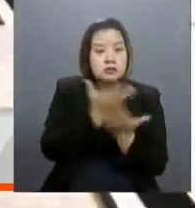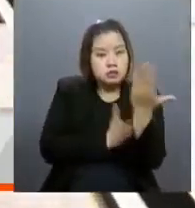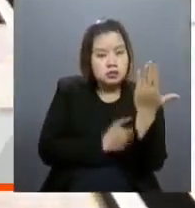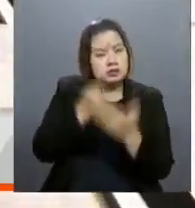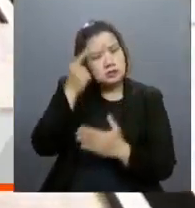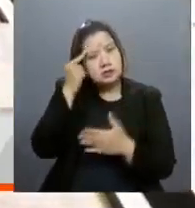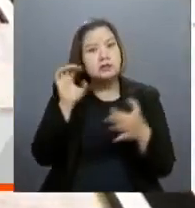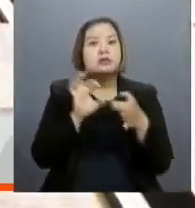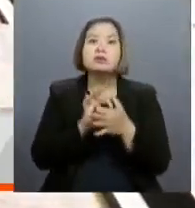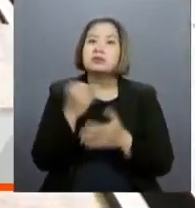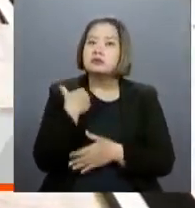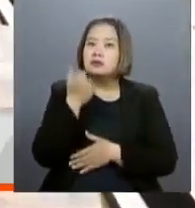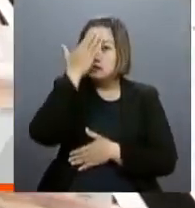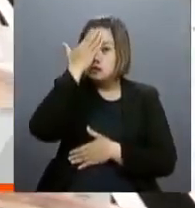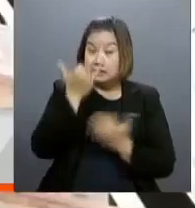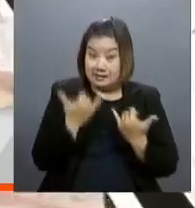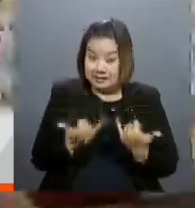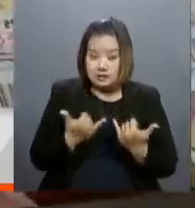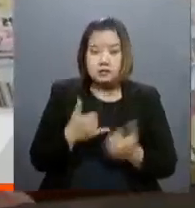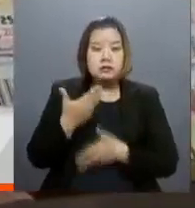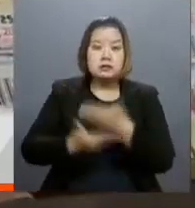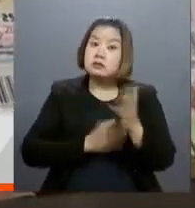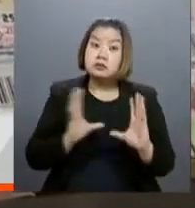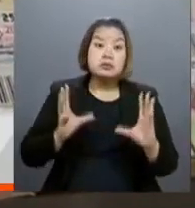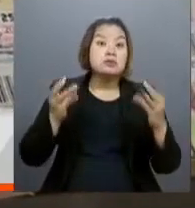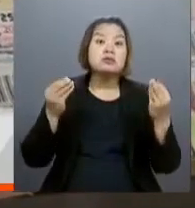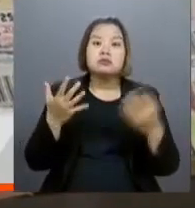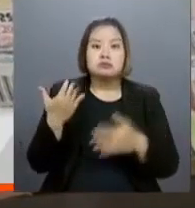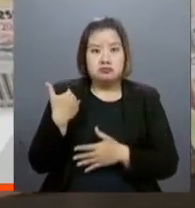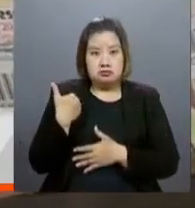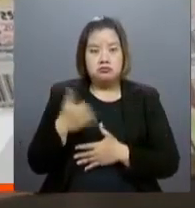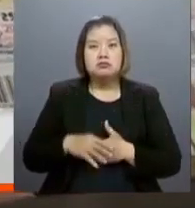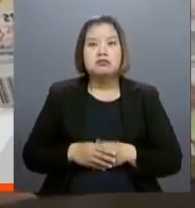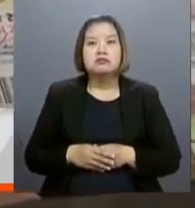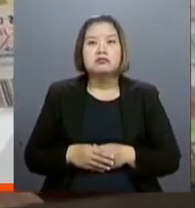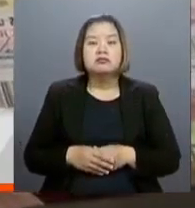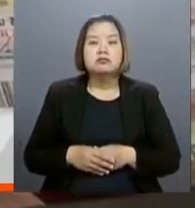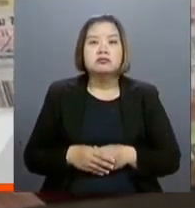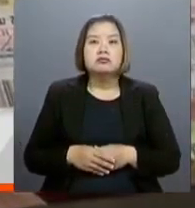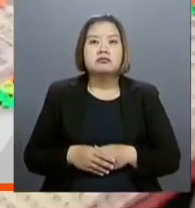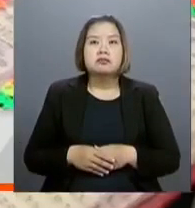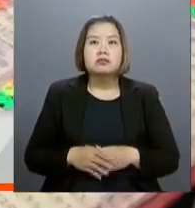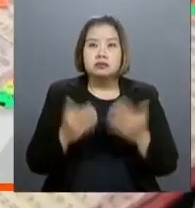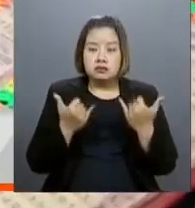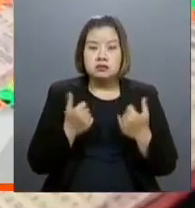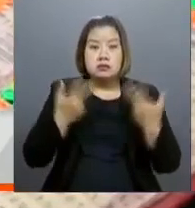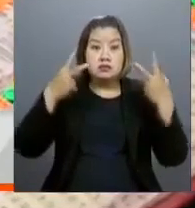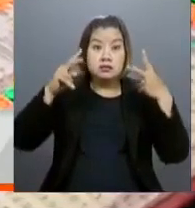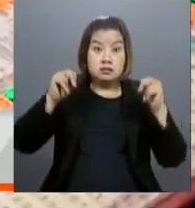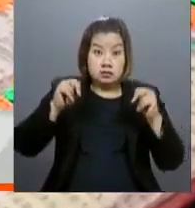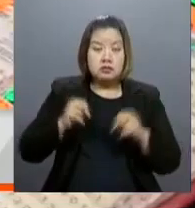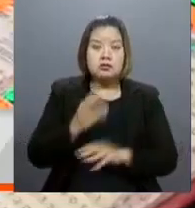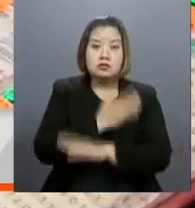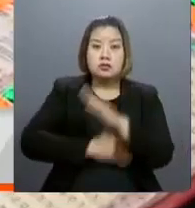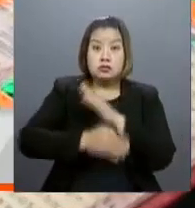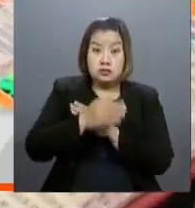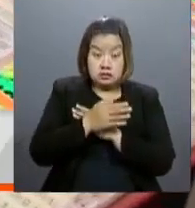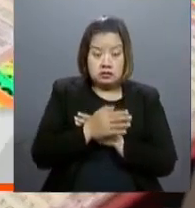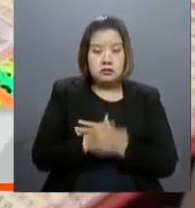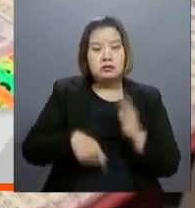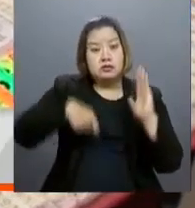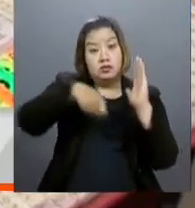และมีลูกค้ามาเดินเลือกซื้ออย่างบางตาทำให้ผู้ค้าสลากรายย่อยรู้สึกกังวลว่างวดนี้จะจำหน่ายไม่หมดเหมือนงวดที่